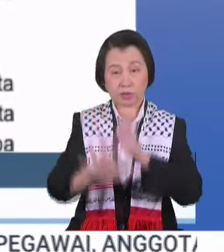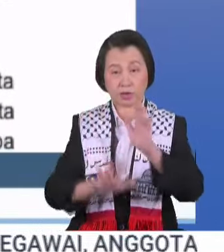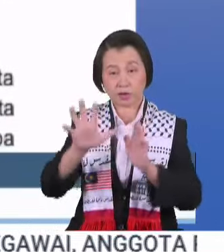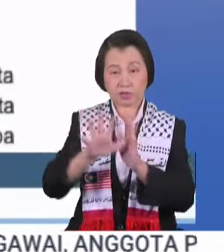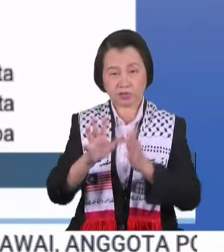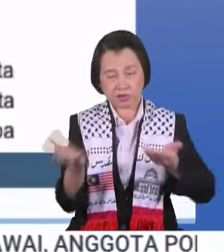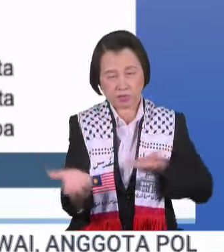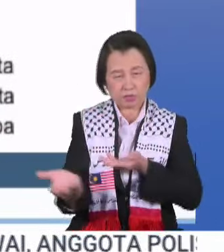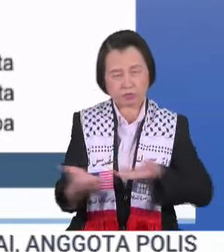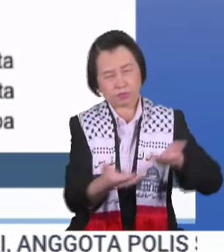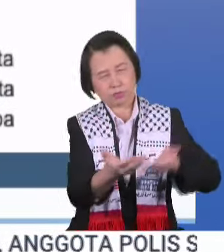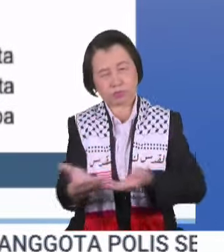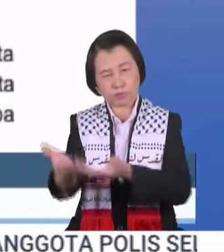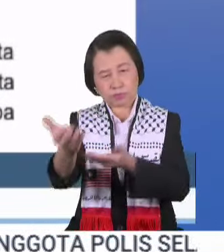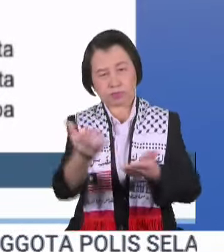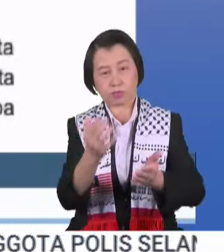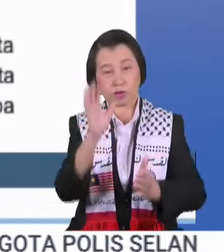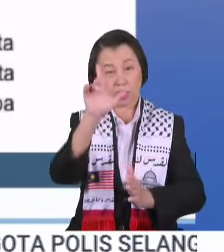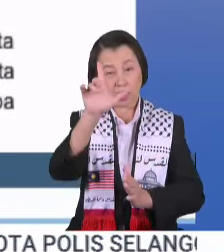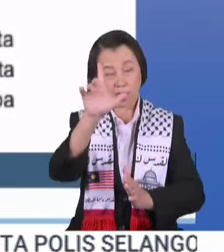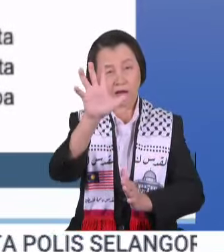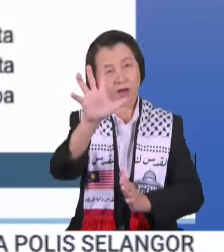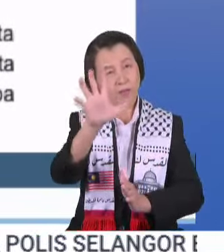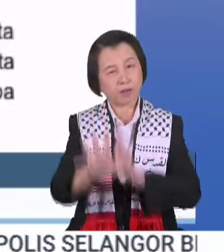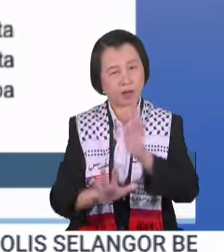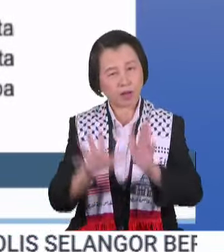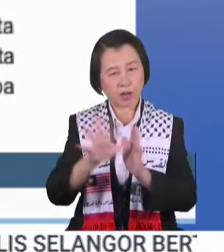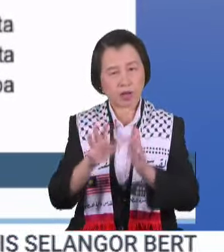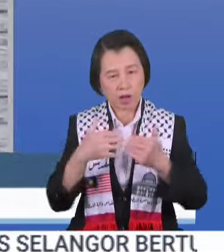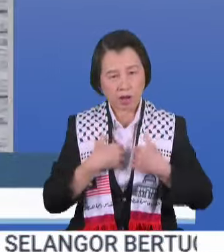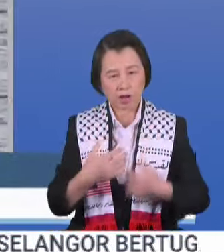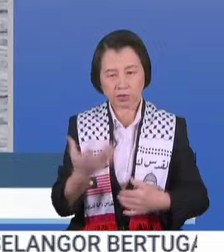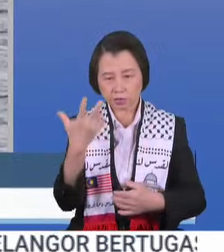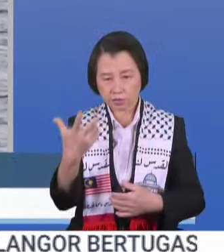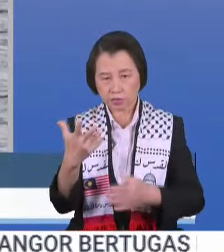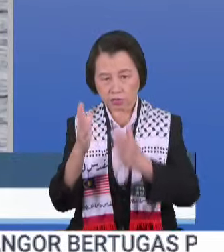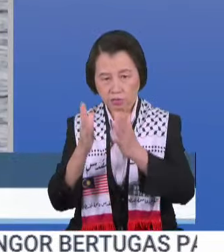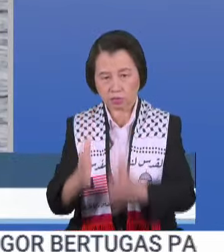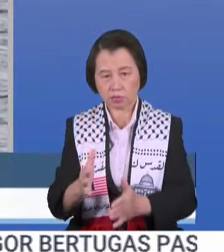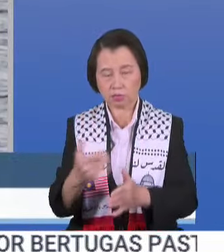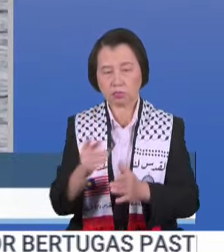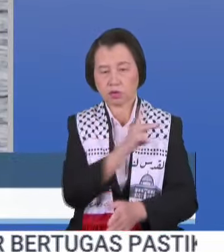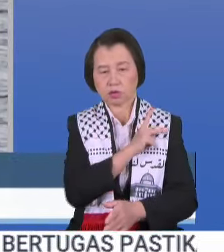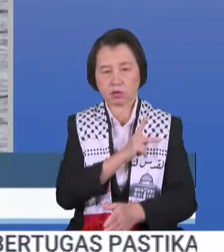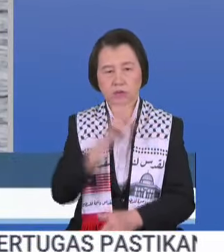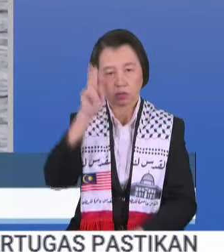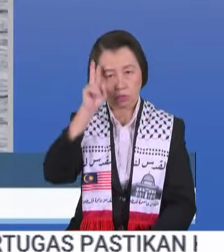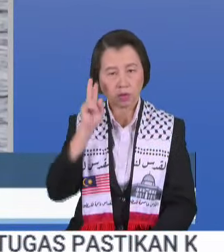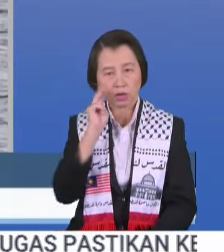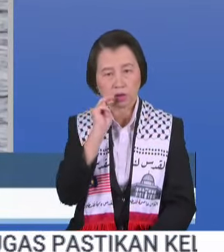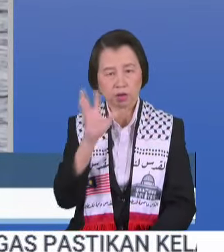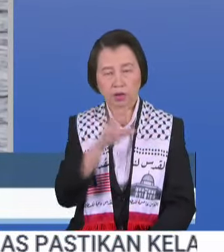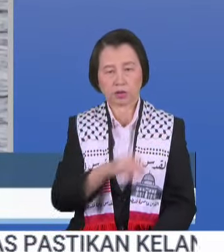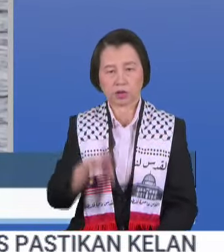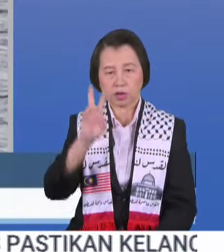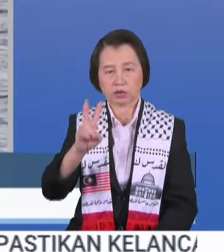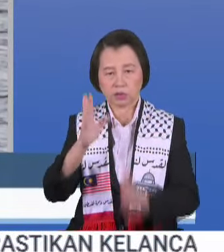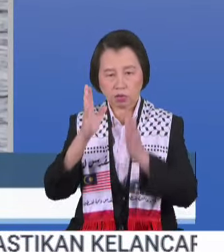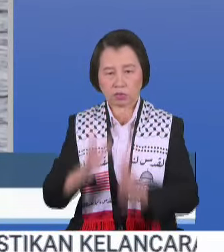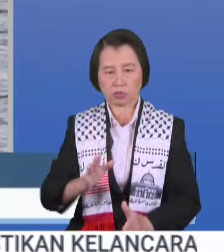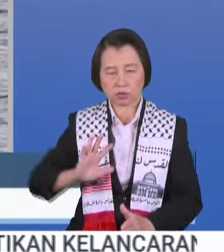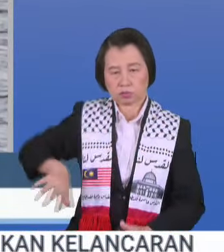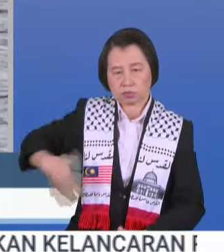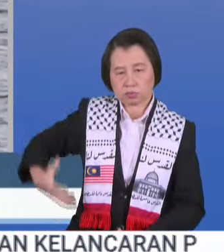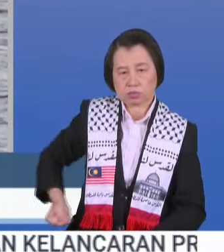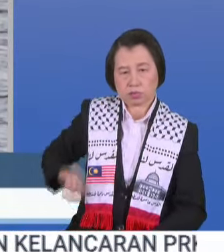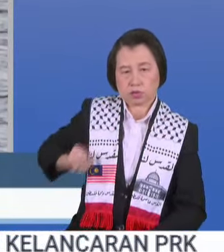bot berjaya ditahan dan hasil pemeriksaan mendapati terdapat 3 kru termasuk tekong warga Vietnam dan 2 kru warga